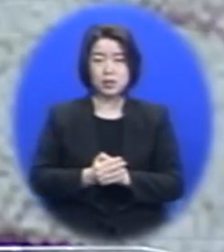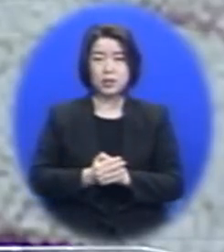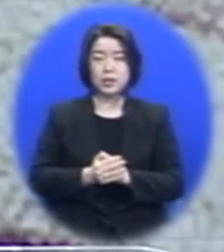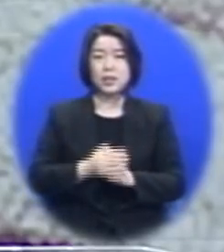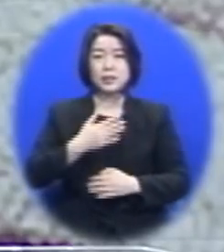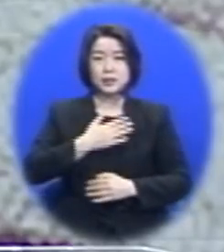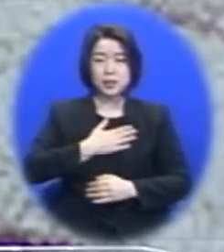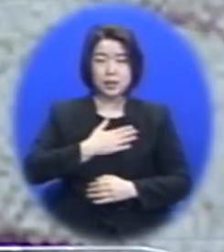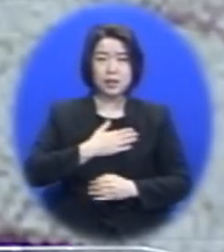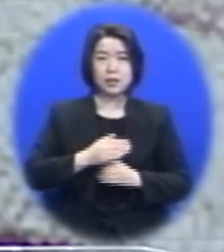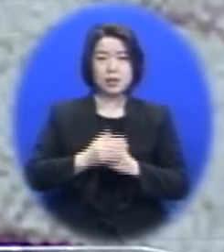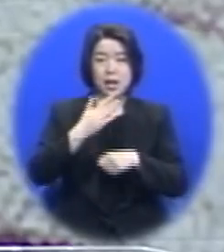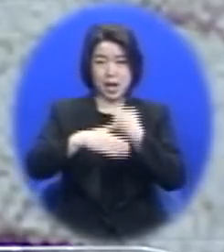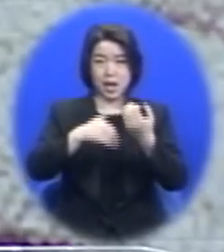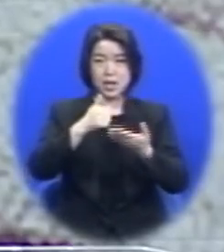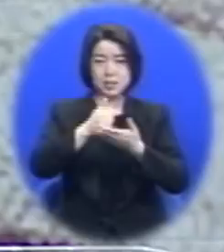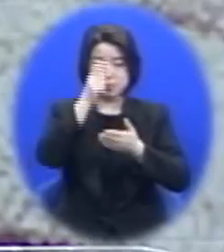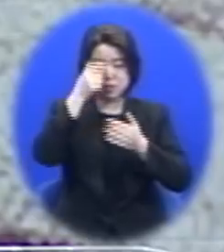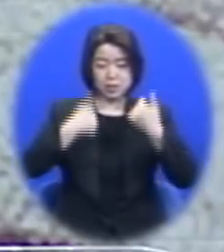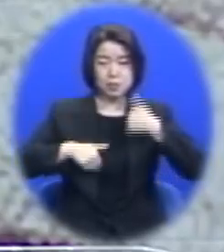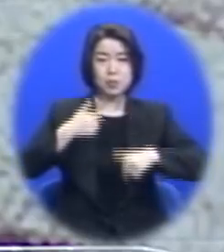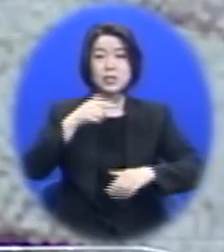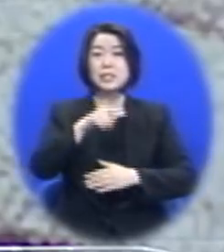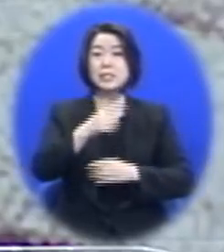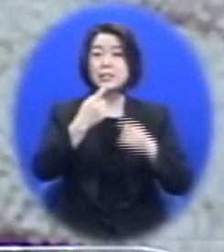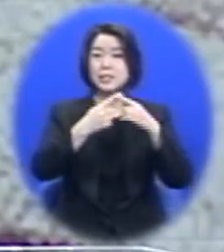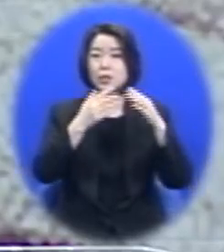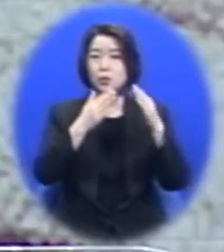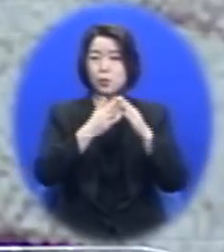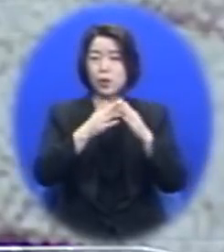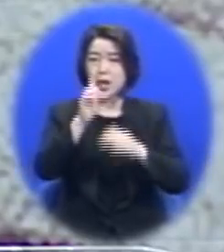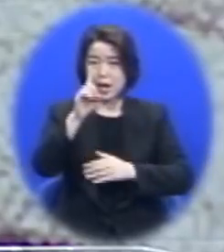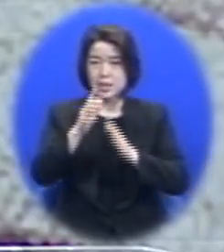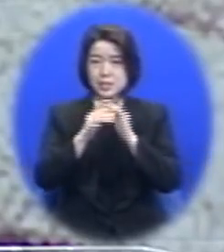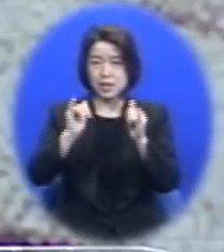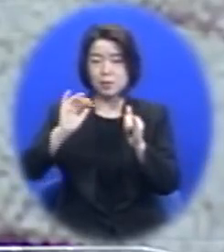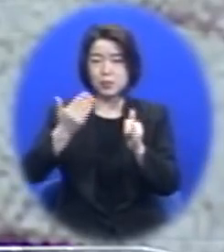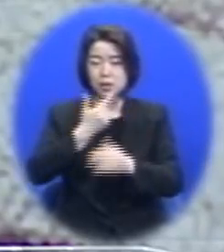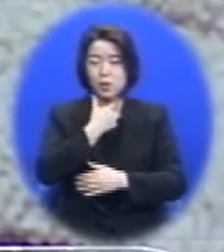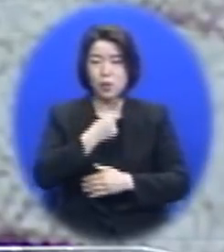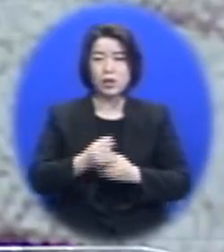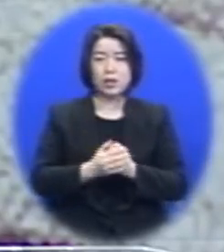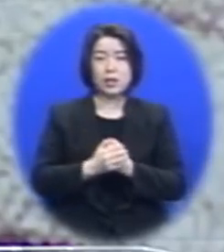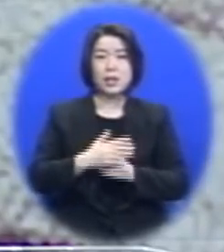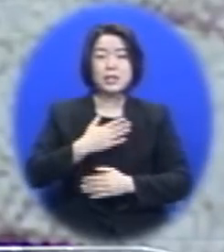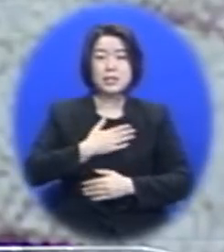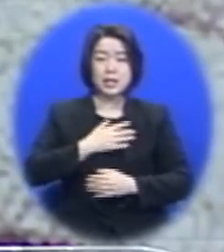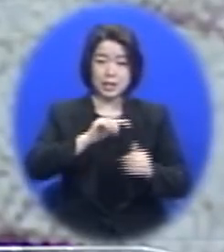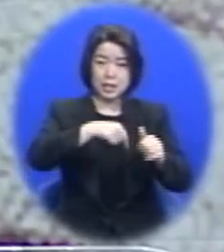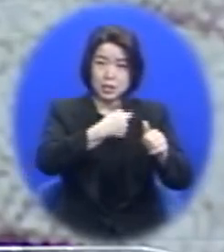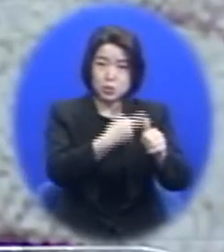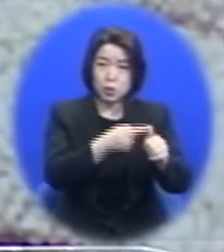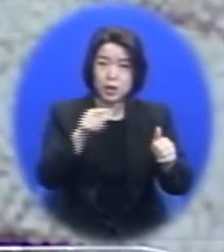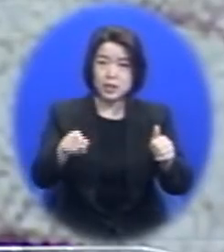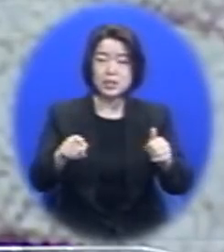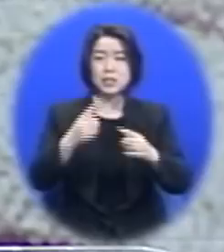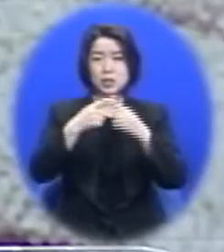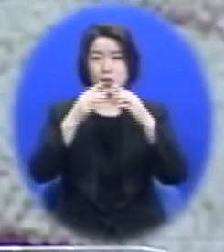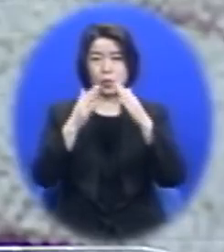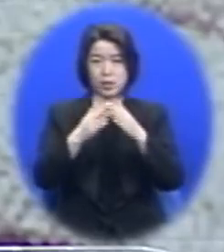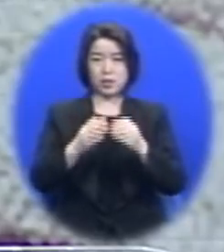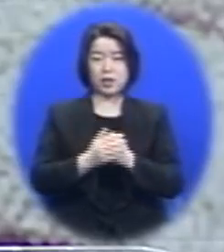제가 하나님이 기뻐하시는 그 교회의 일원이 되기를 원합니다 그리고 제가 속한 이 교회가